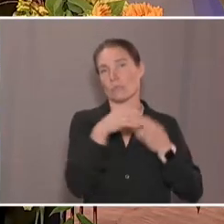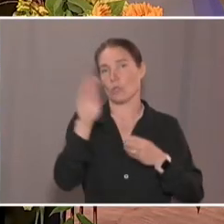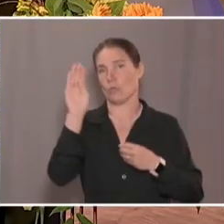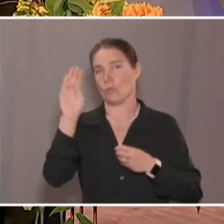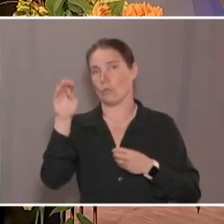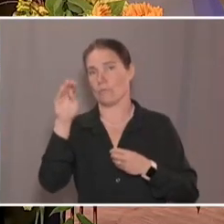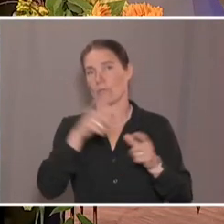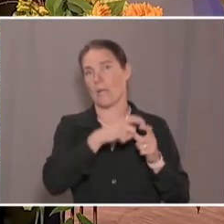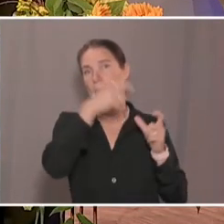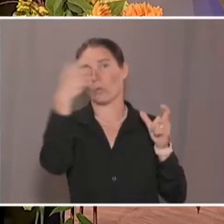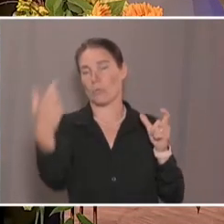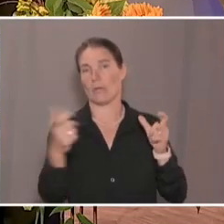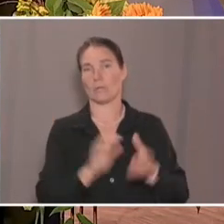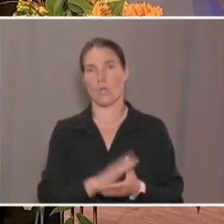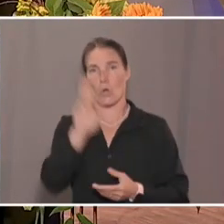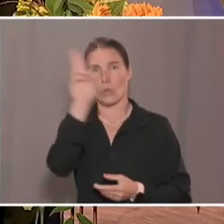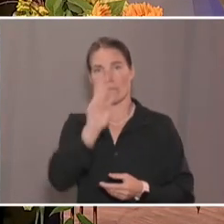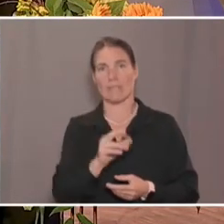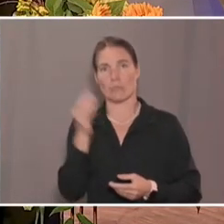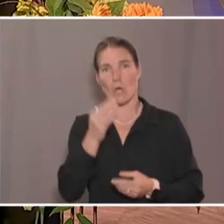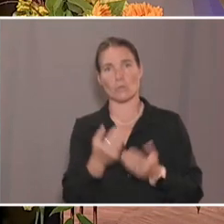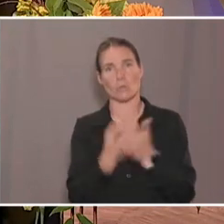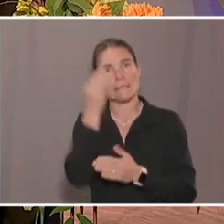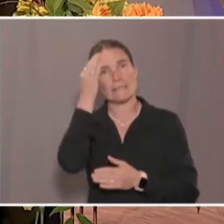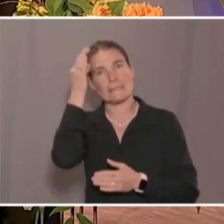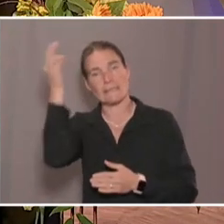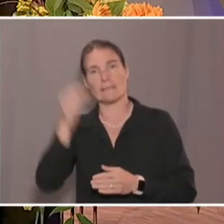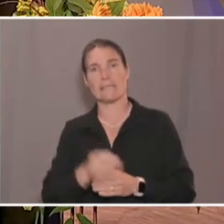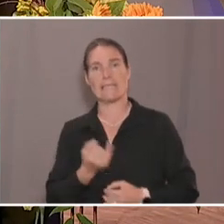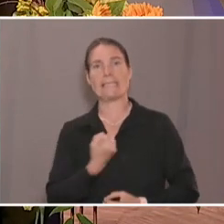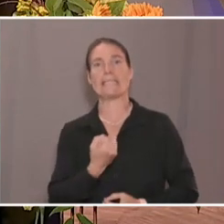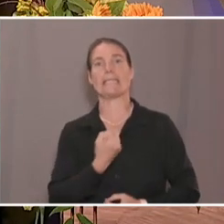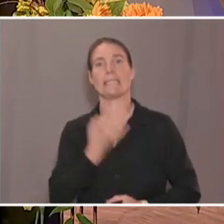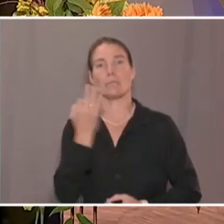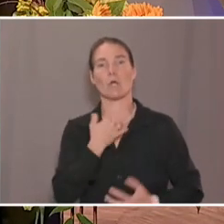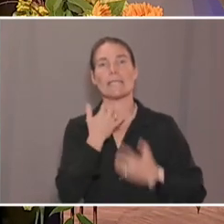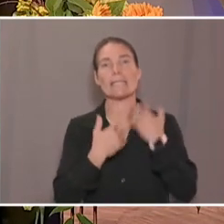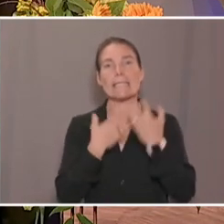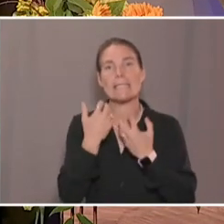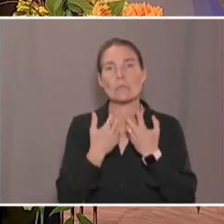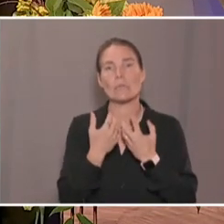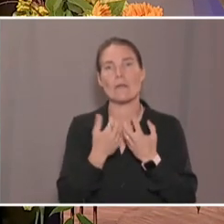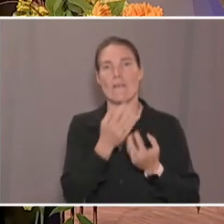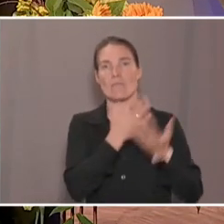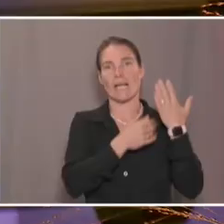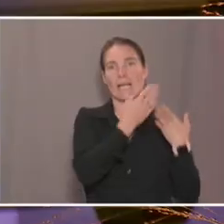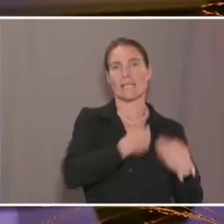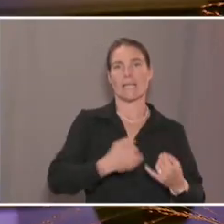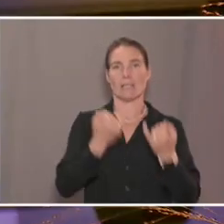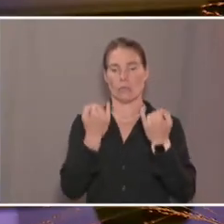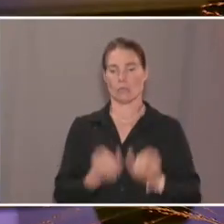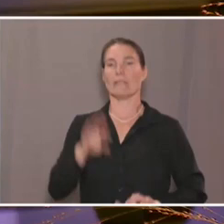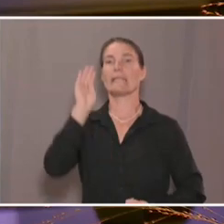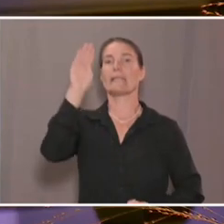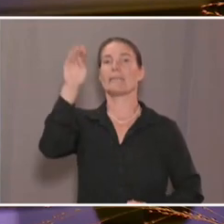Denn Identität braucht Narrative, Identität braucht eine Erzählung, die Vergangenheit, Zukunft und Gegenwart in